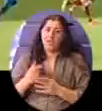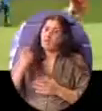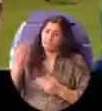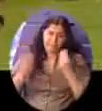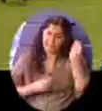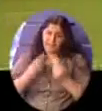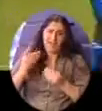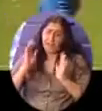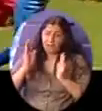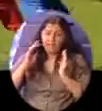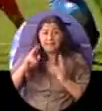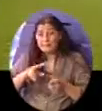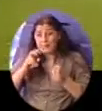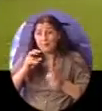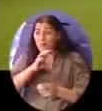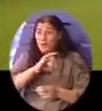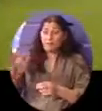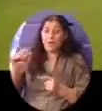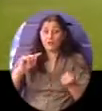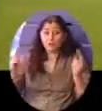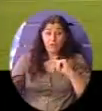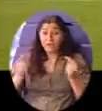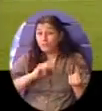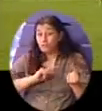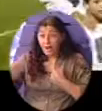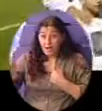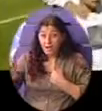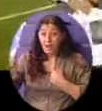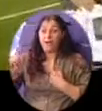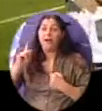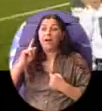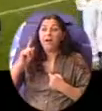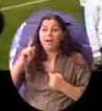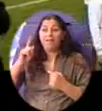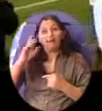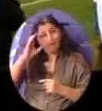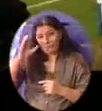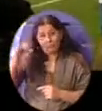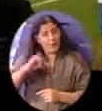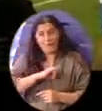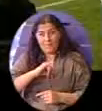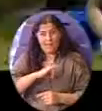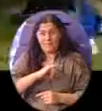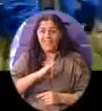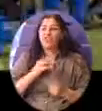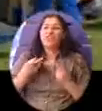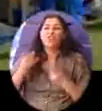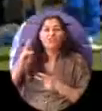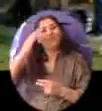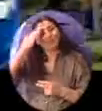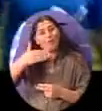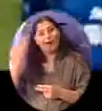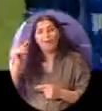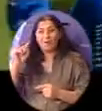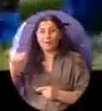גבוהה, פרט לכמה הזדמנויות נפלאות לשני הצדדים להבקיע שערים. אבל את הצופים פחות עניין המשחק, ויותר הכוכבים